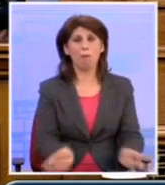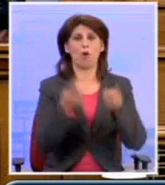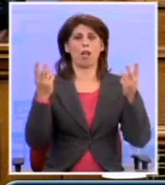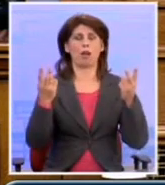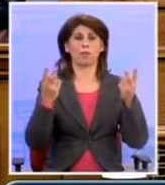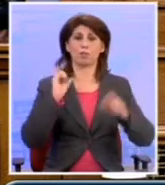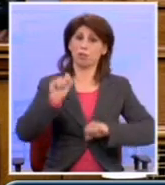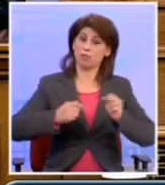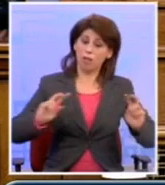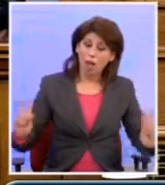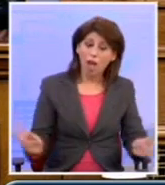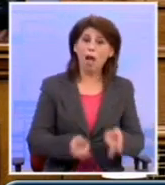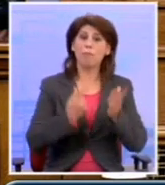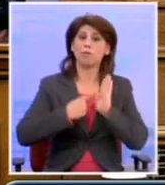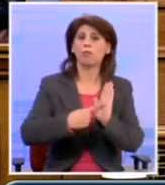προσπάθεια αποκάλυψης